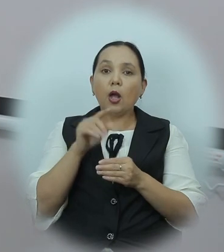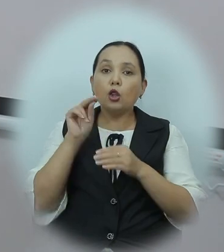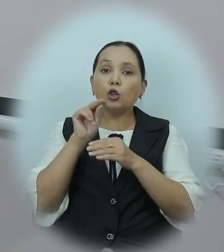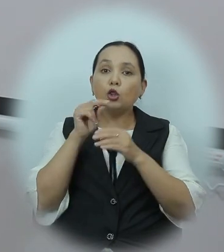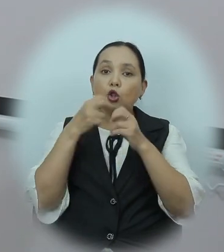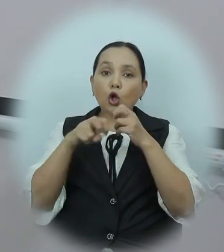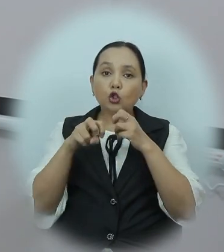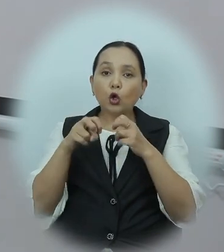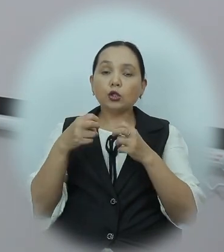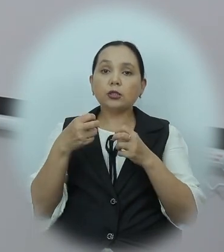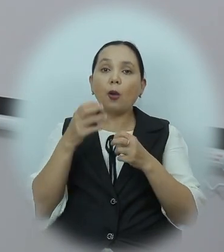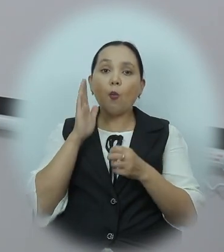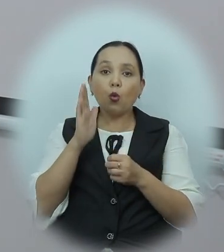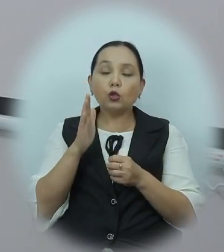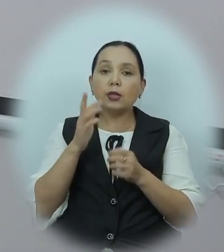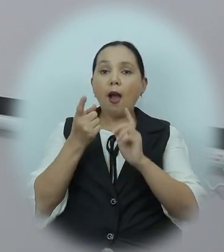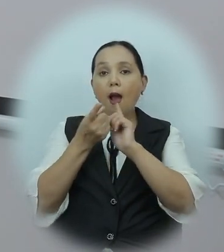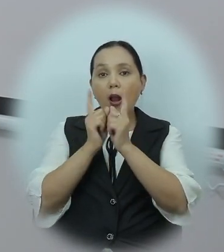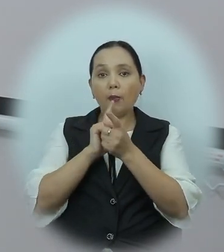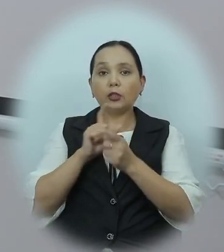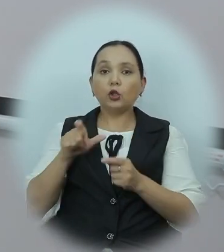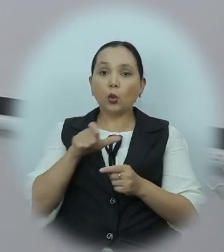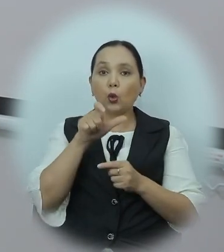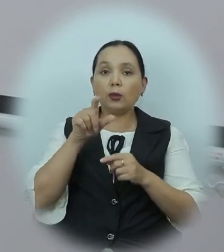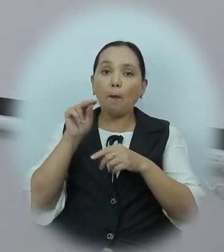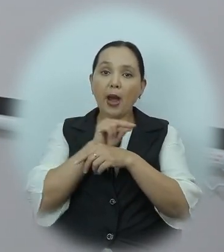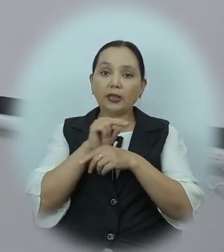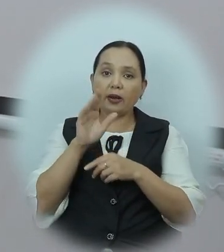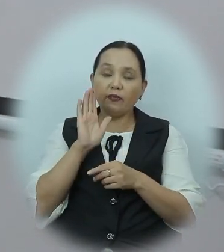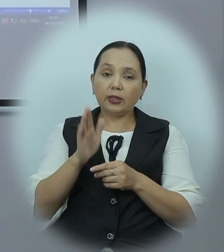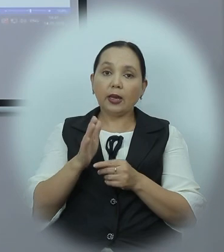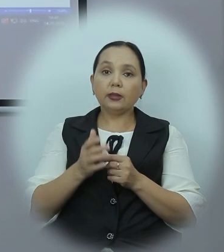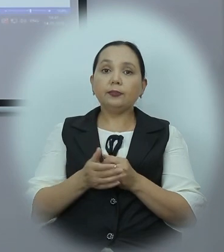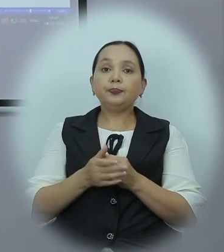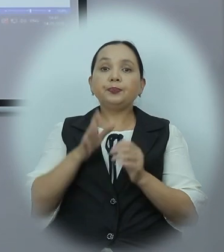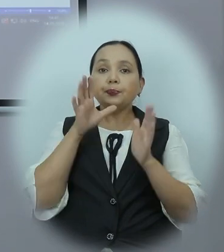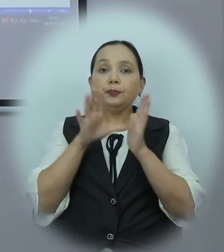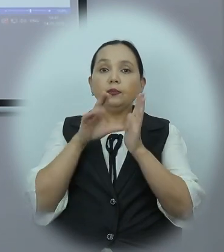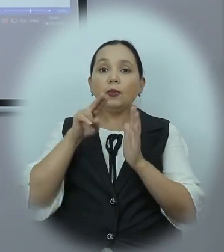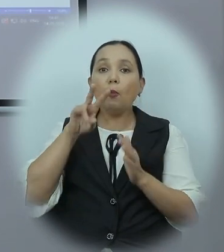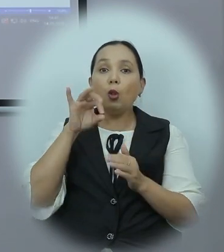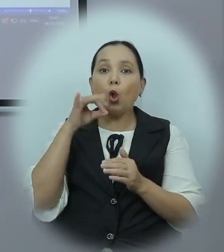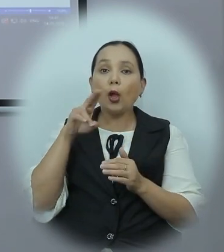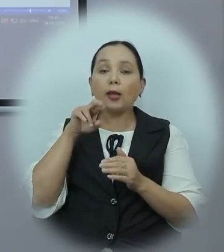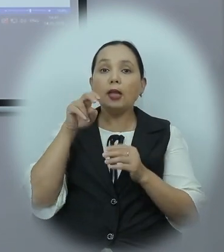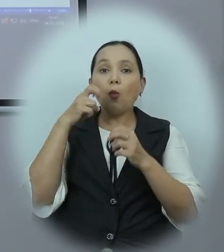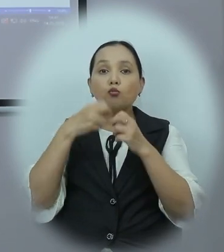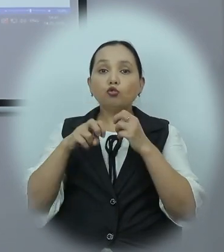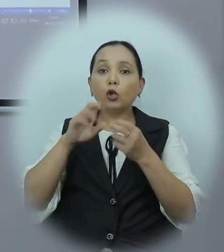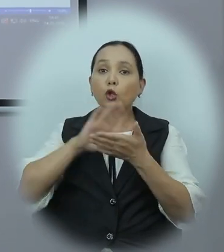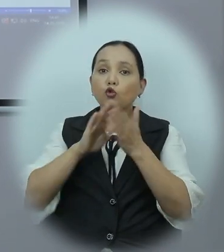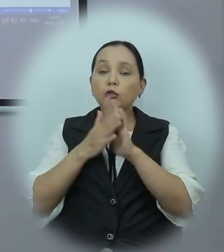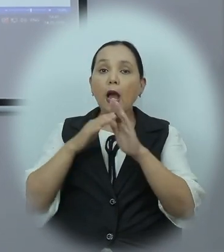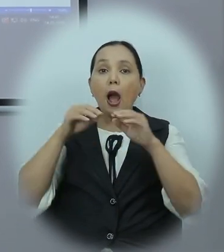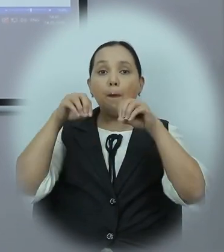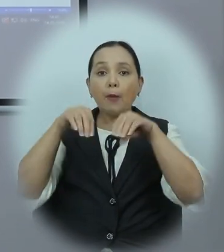nosoz bo'lsa, almashtirish yo'li bilan bartaraf etiladi. Elektr plokidagi buzuqning nuqsonini